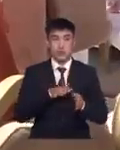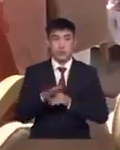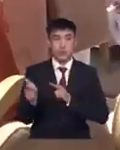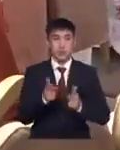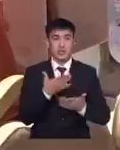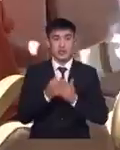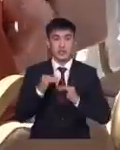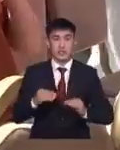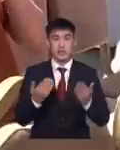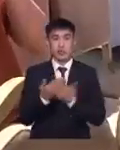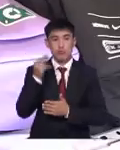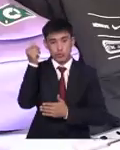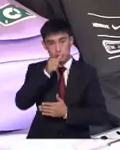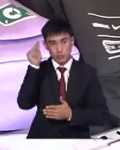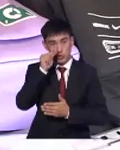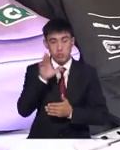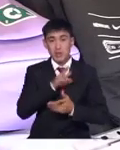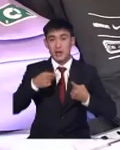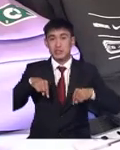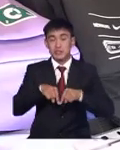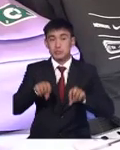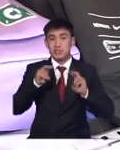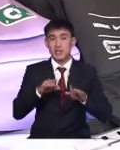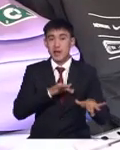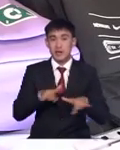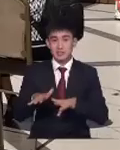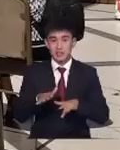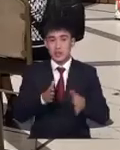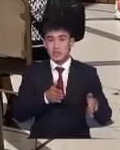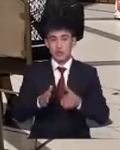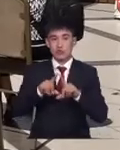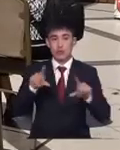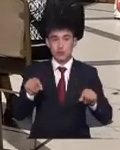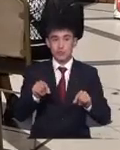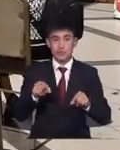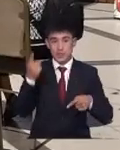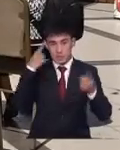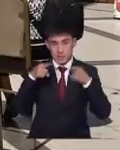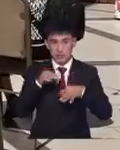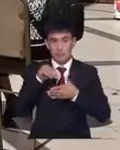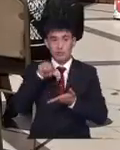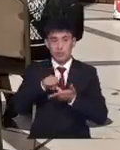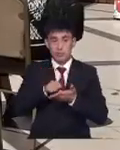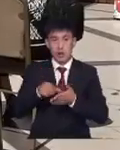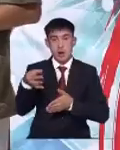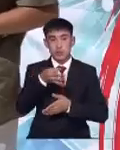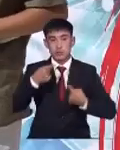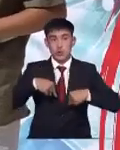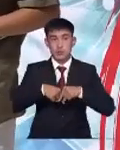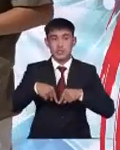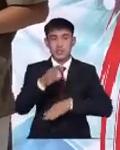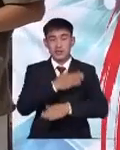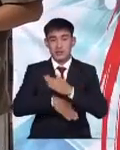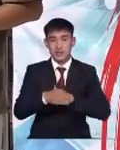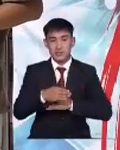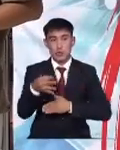подготовить своих чад к новому учебному году, была организована специальная акция «Дорога в школу», инициаторами которой выступило областное общество лиц с